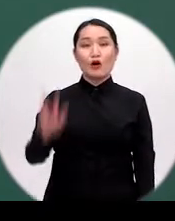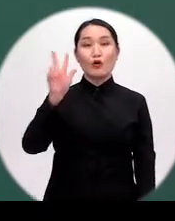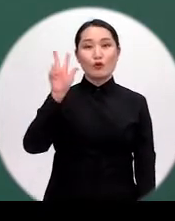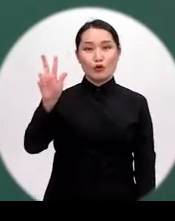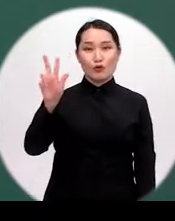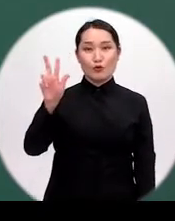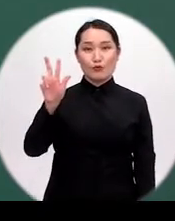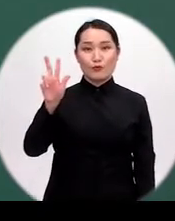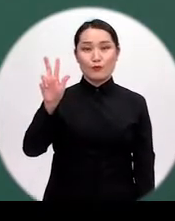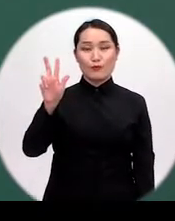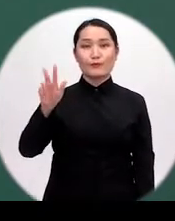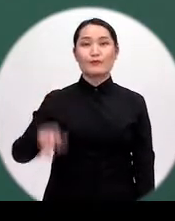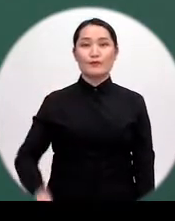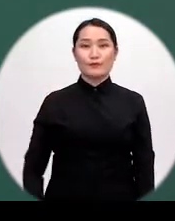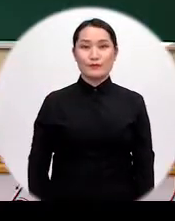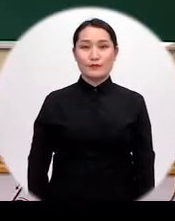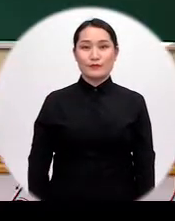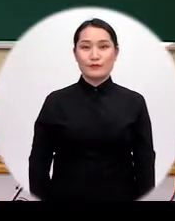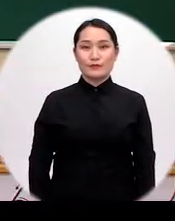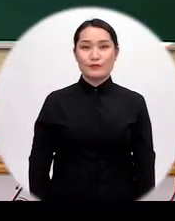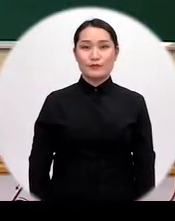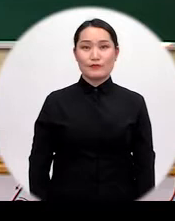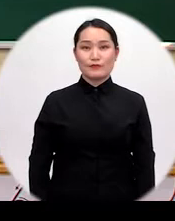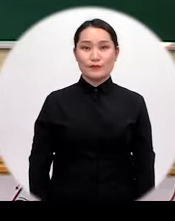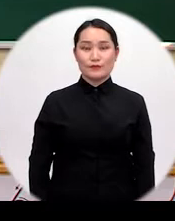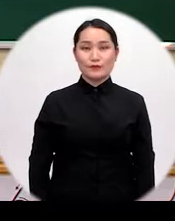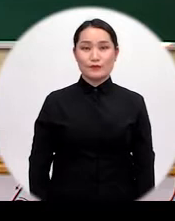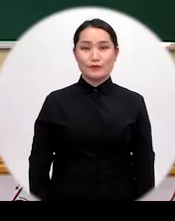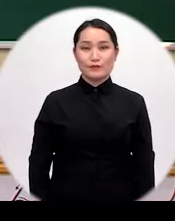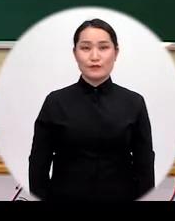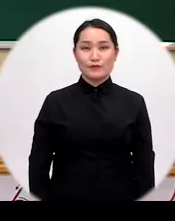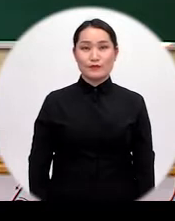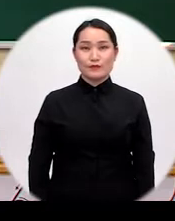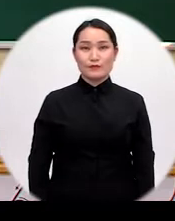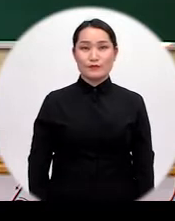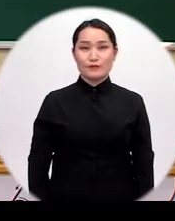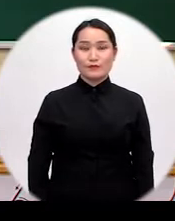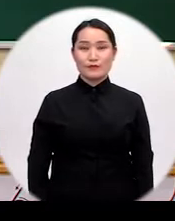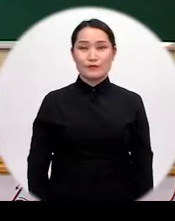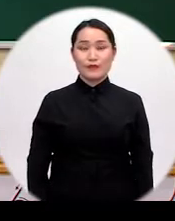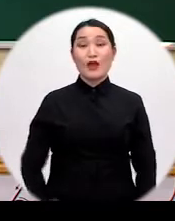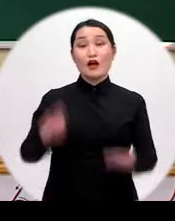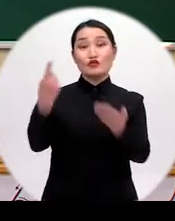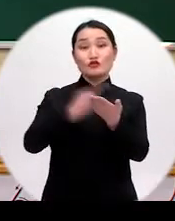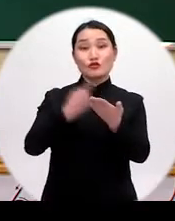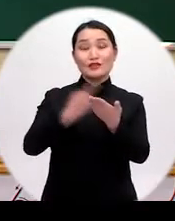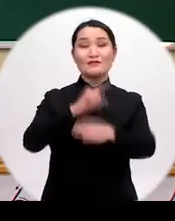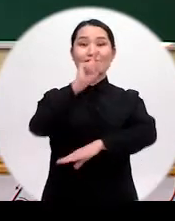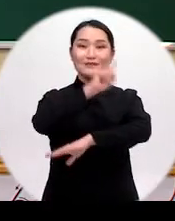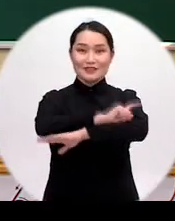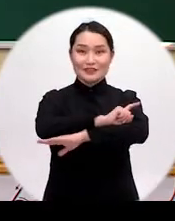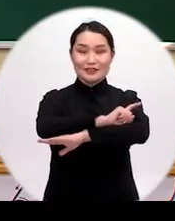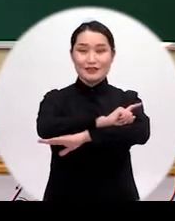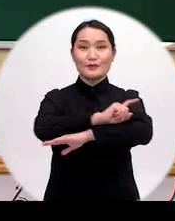3 гэсэн дугаарыг бичих нь байна. Дараа нь өөр юу ээж болох вэ? За би зургийн хичээлийг